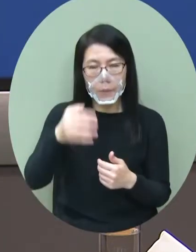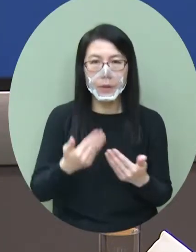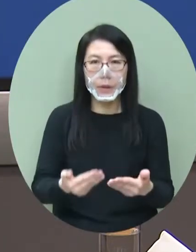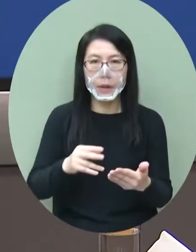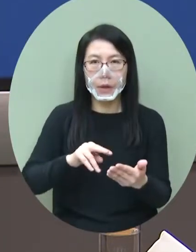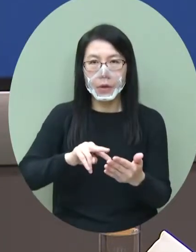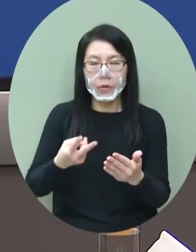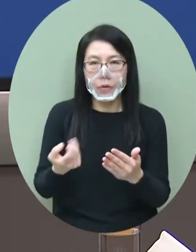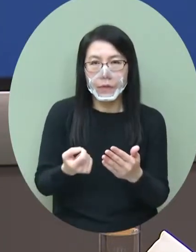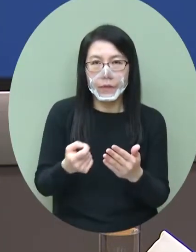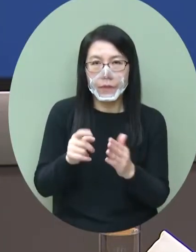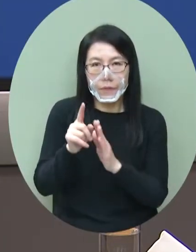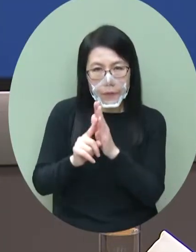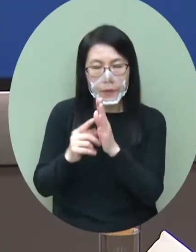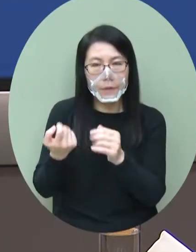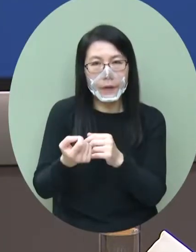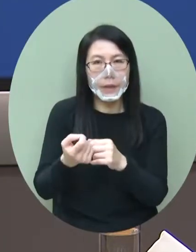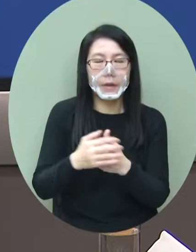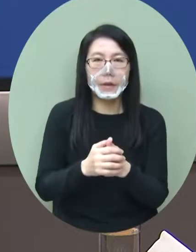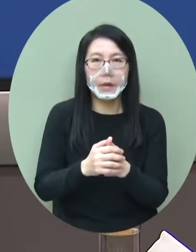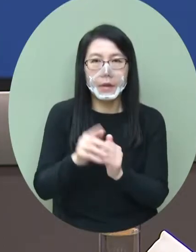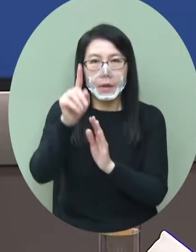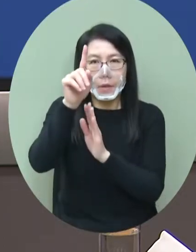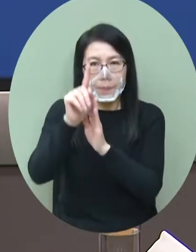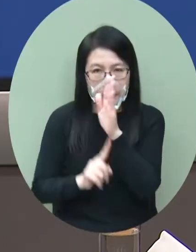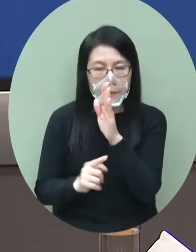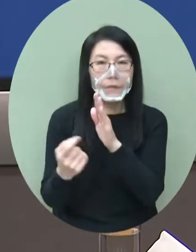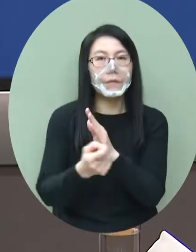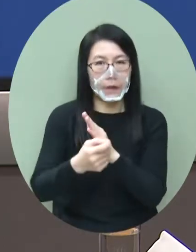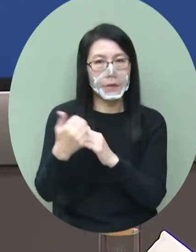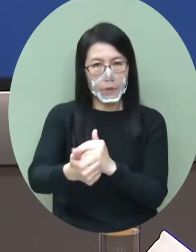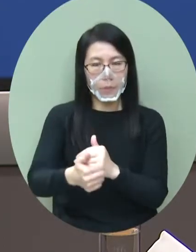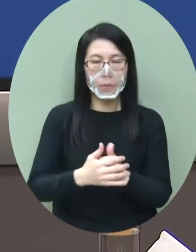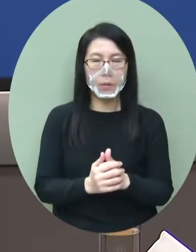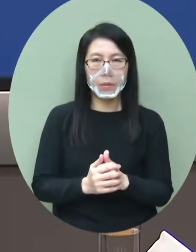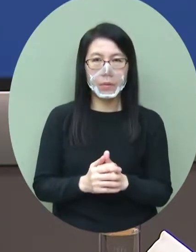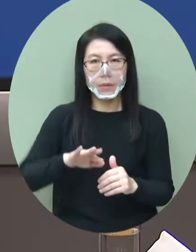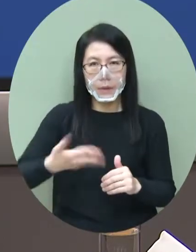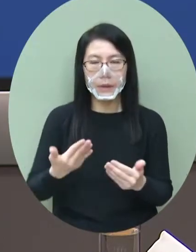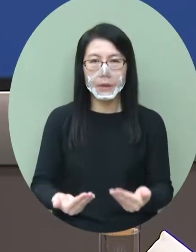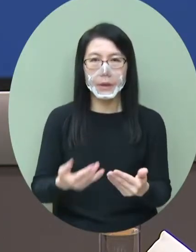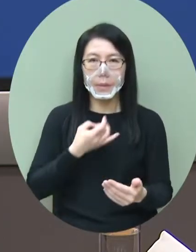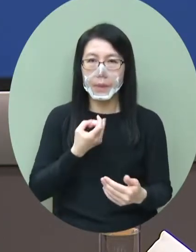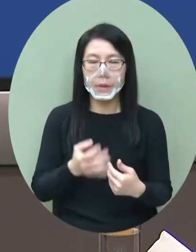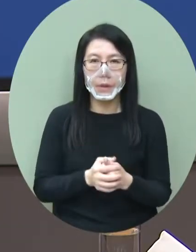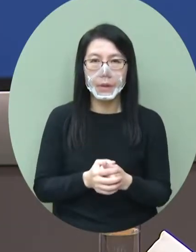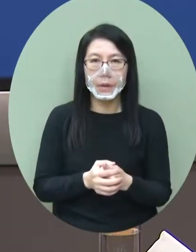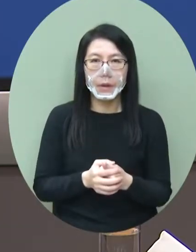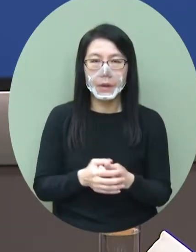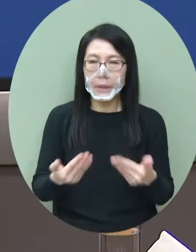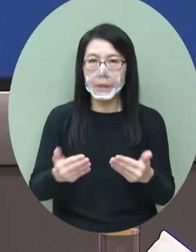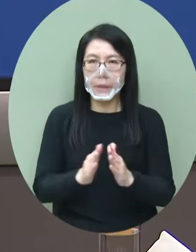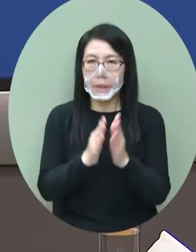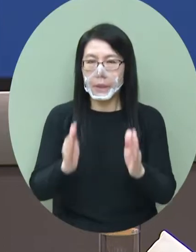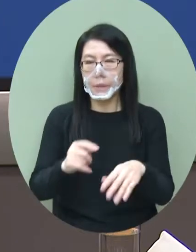也比较快，但是目前还没有到了能做这个总结。一个阶段性的总结